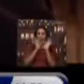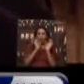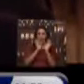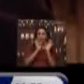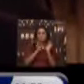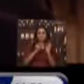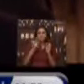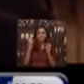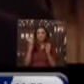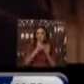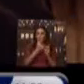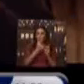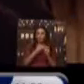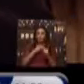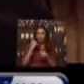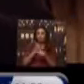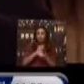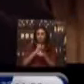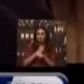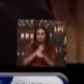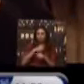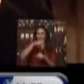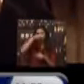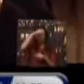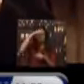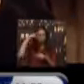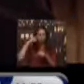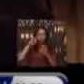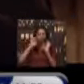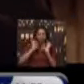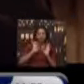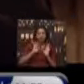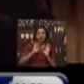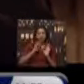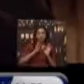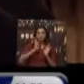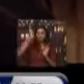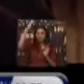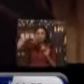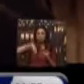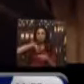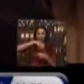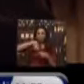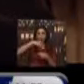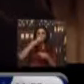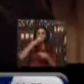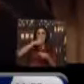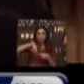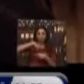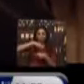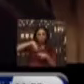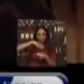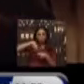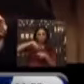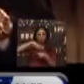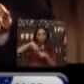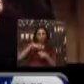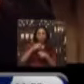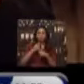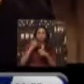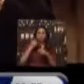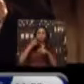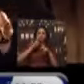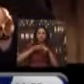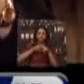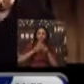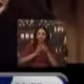اللي بتكافح وتحب وتضحي وتشتغل وتشقى وتتعب